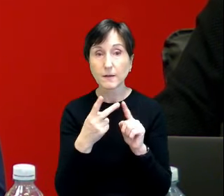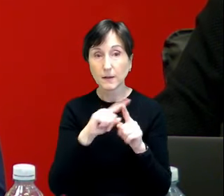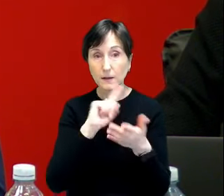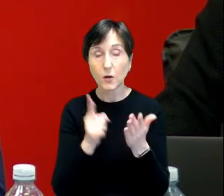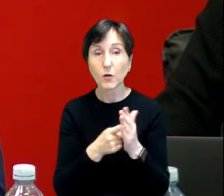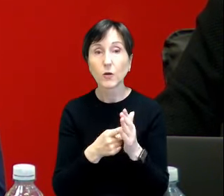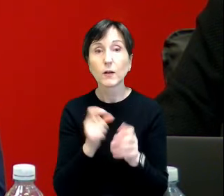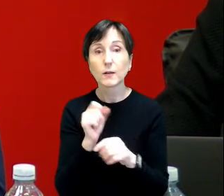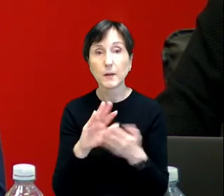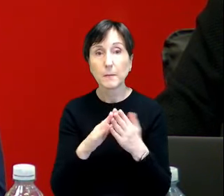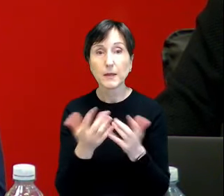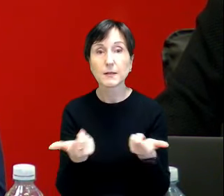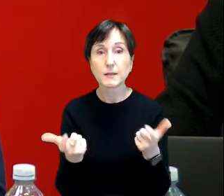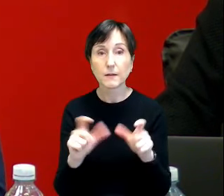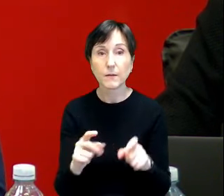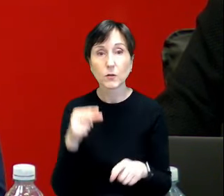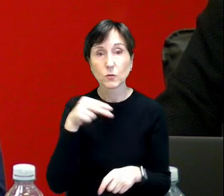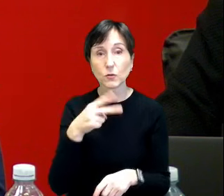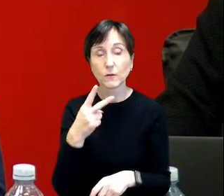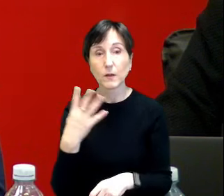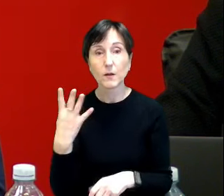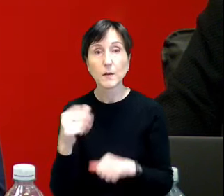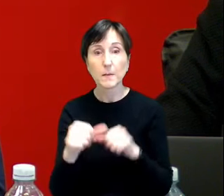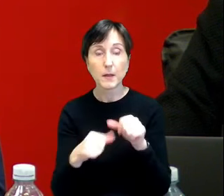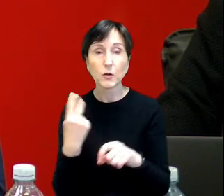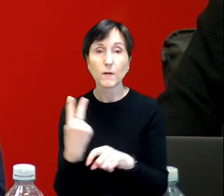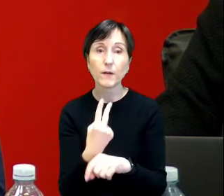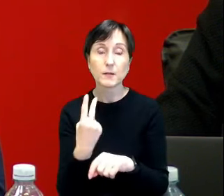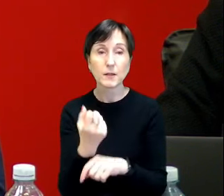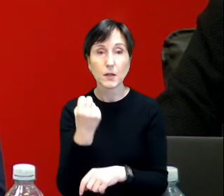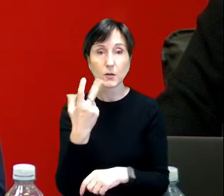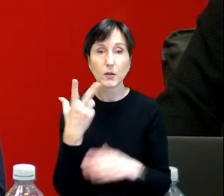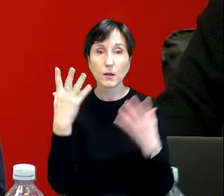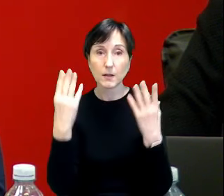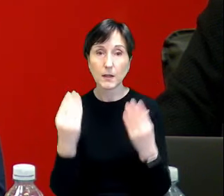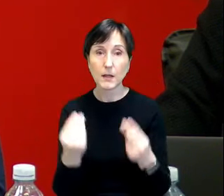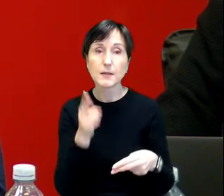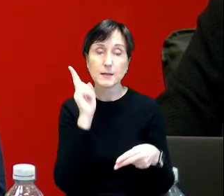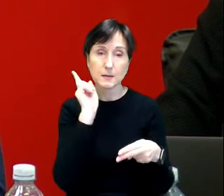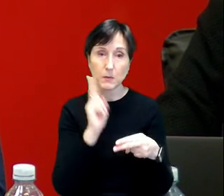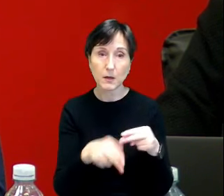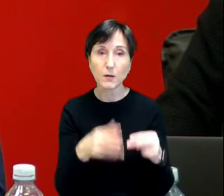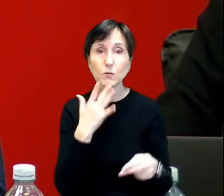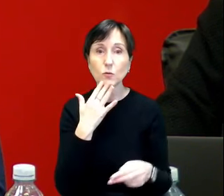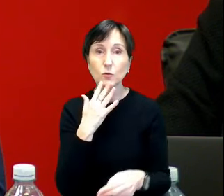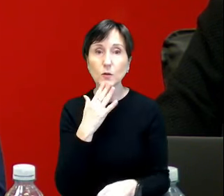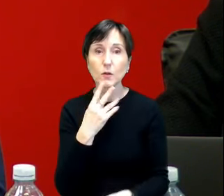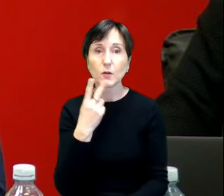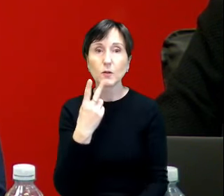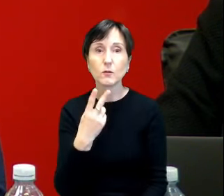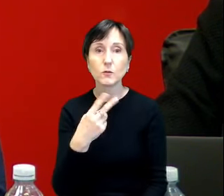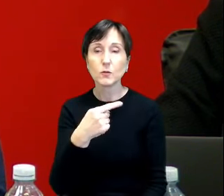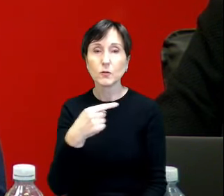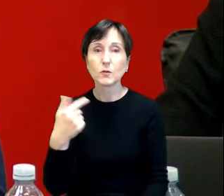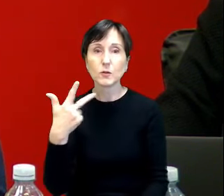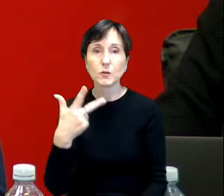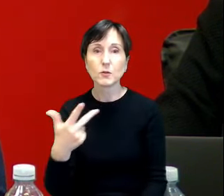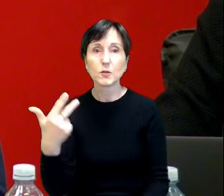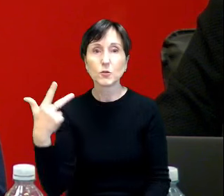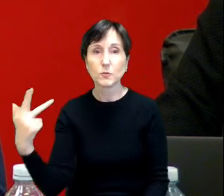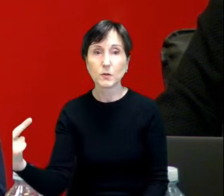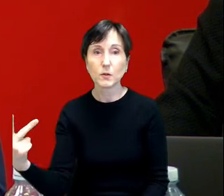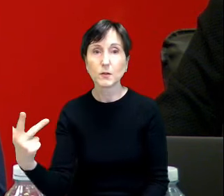tarybos 2024 metų vasario 13 dios sprendimo numeris t2 bršnys 33 dėl klaipėdos miesto